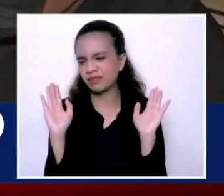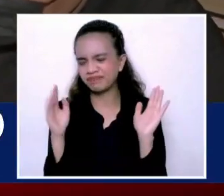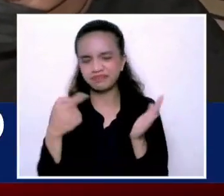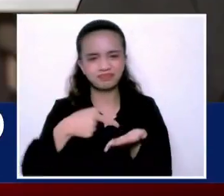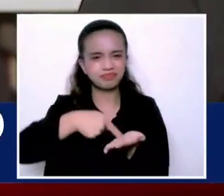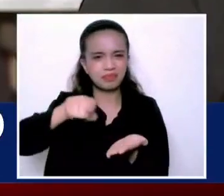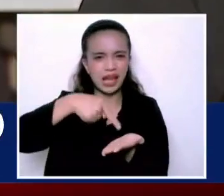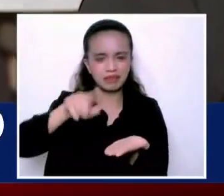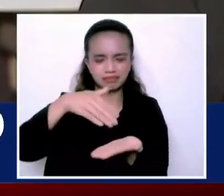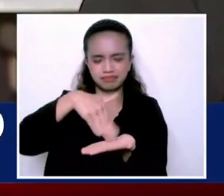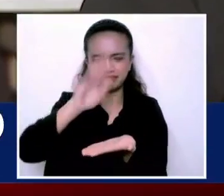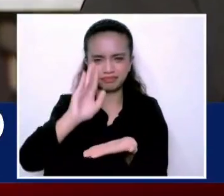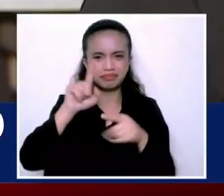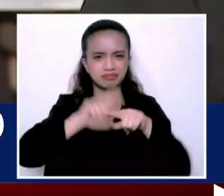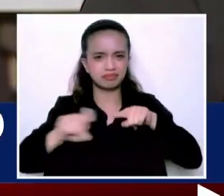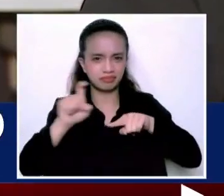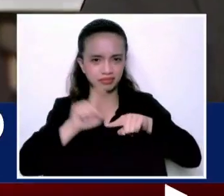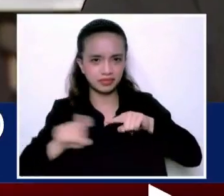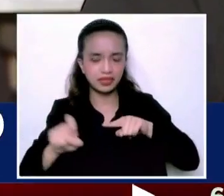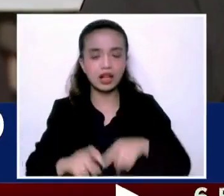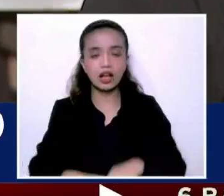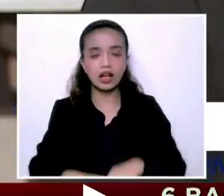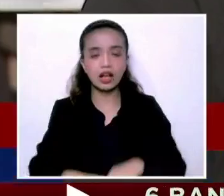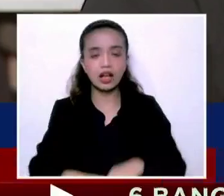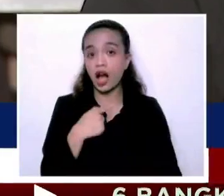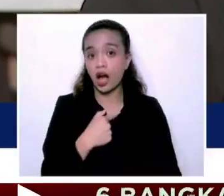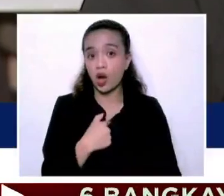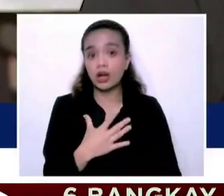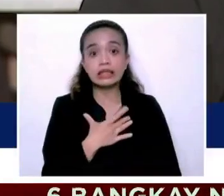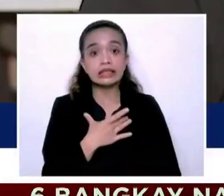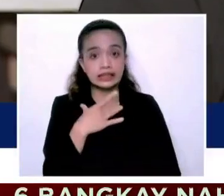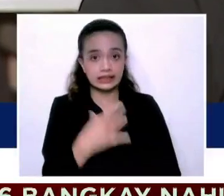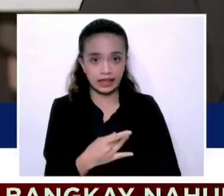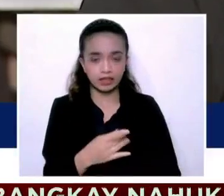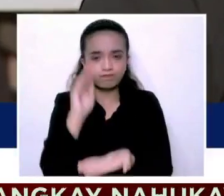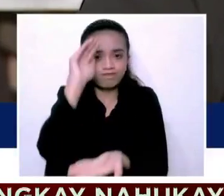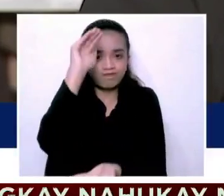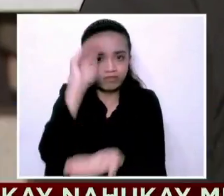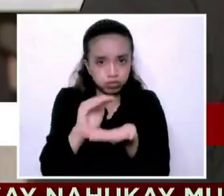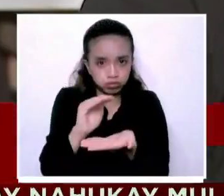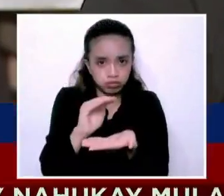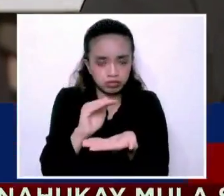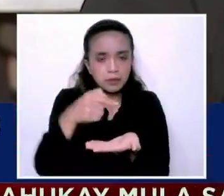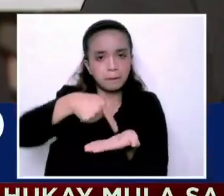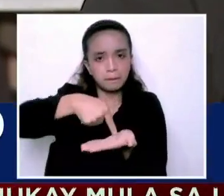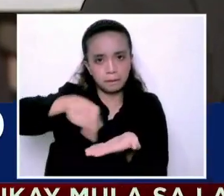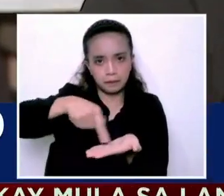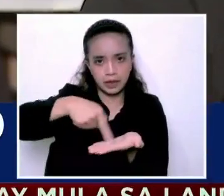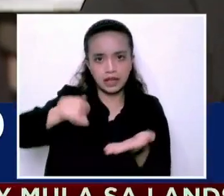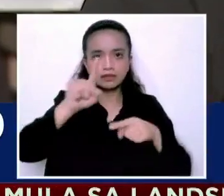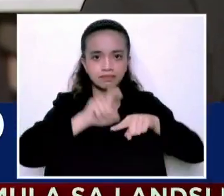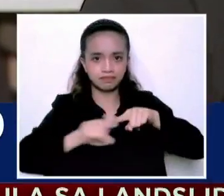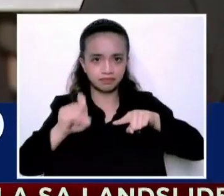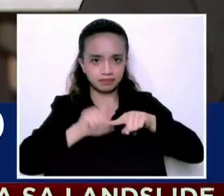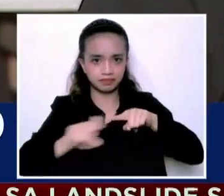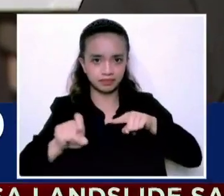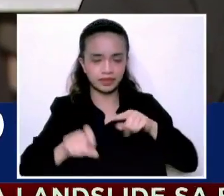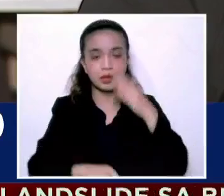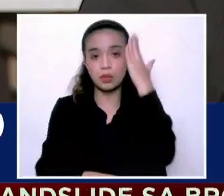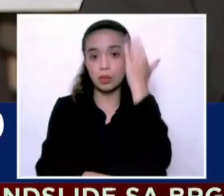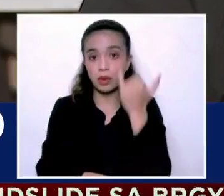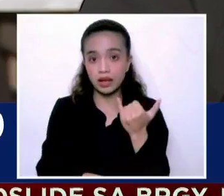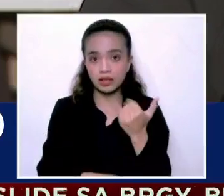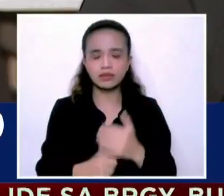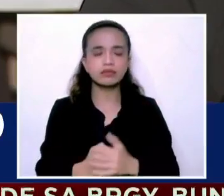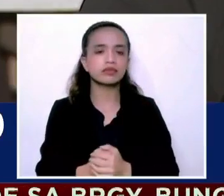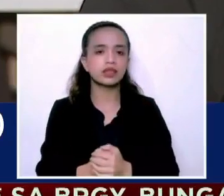kuryente. Gusto ko din po talagang mapababa ang singil po ng electricity dahil as a minimum